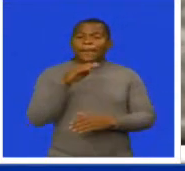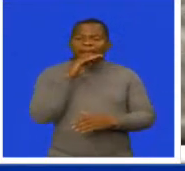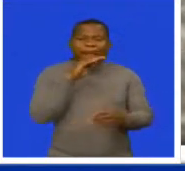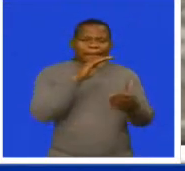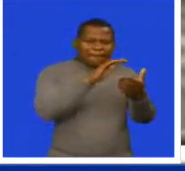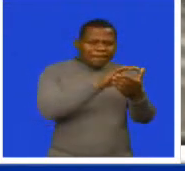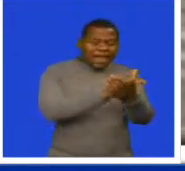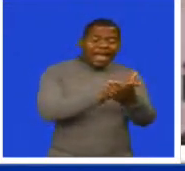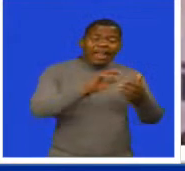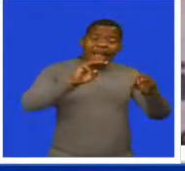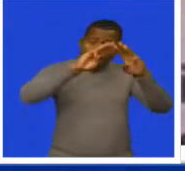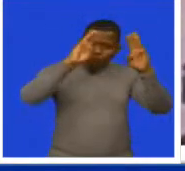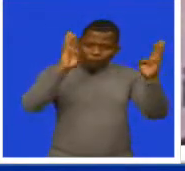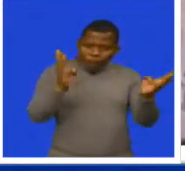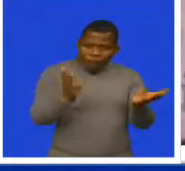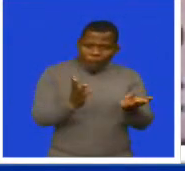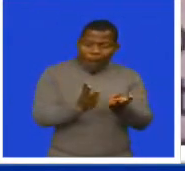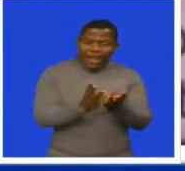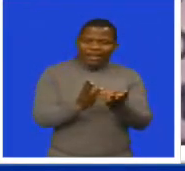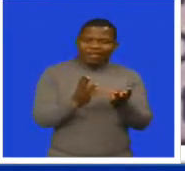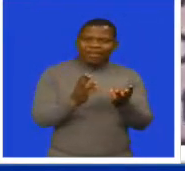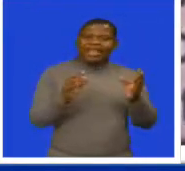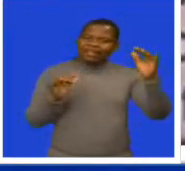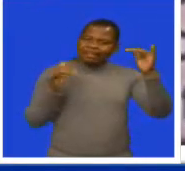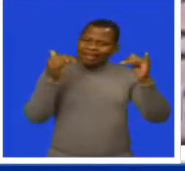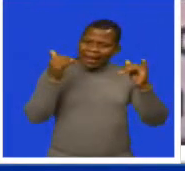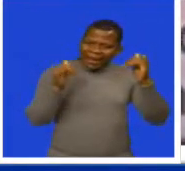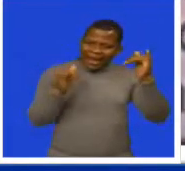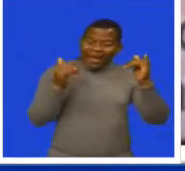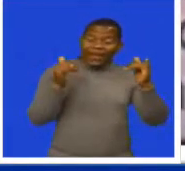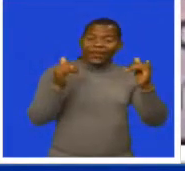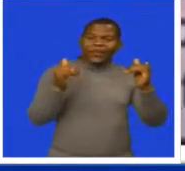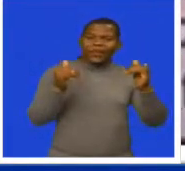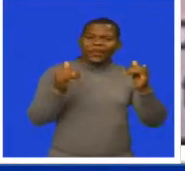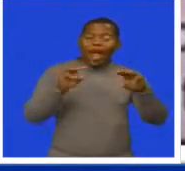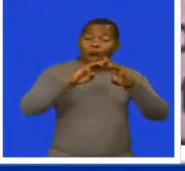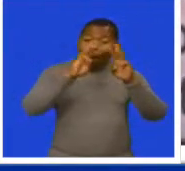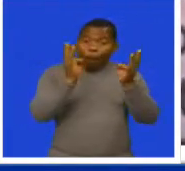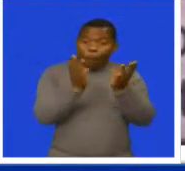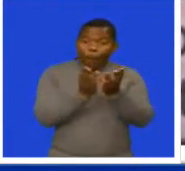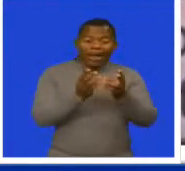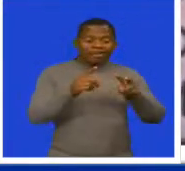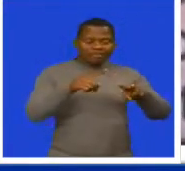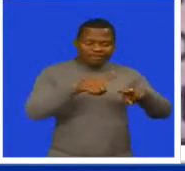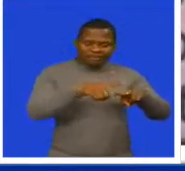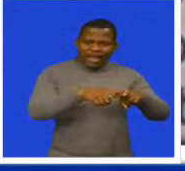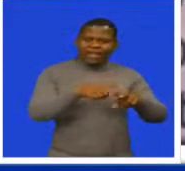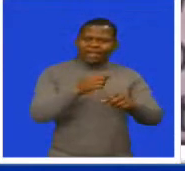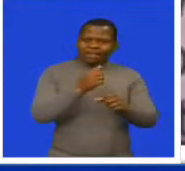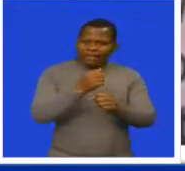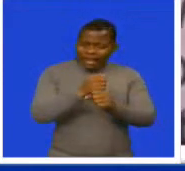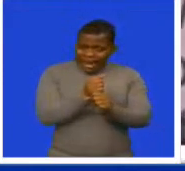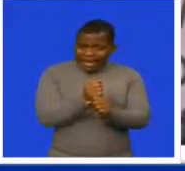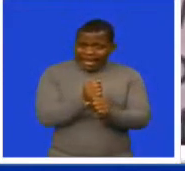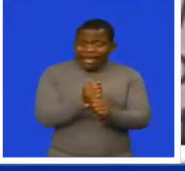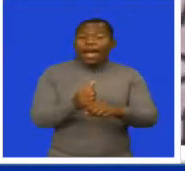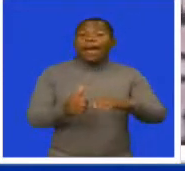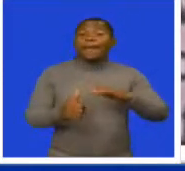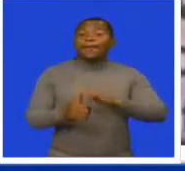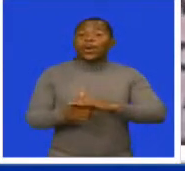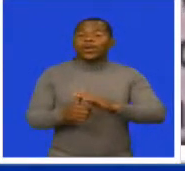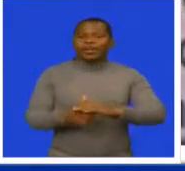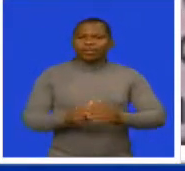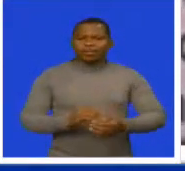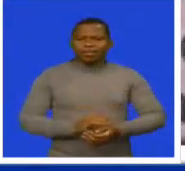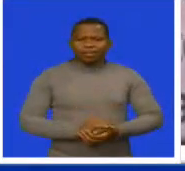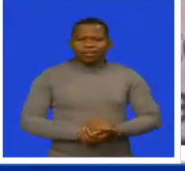yengongoni. Njengebantu laba responsible emangweni asibe ingcenye yemhlaba